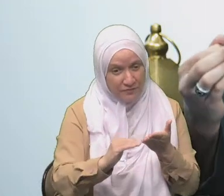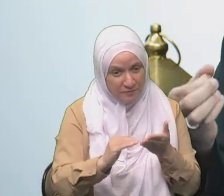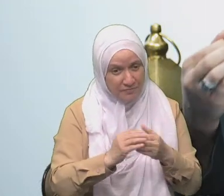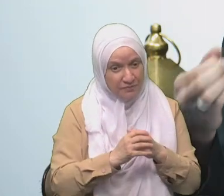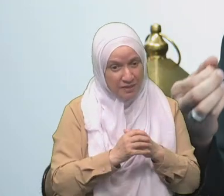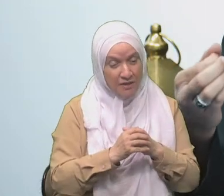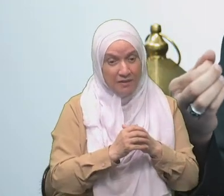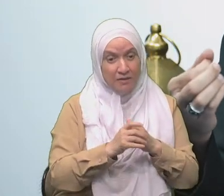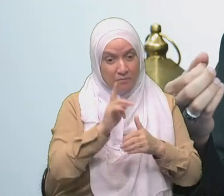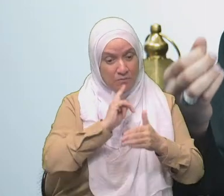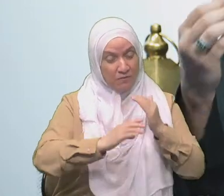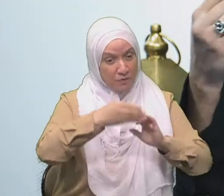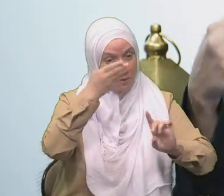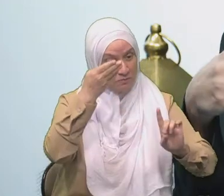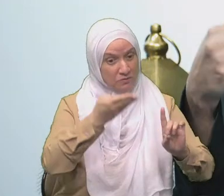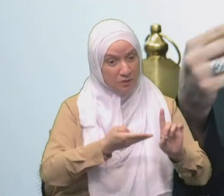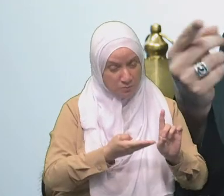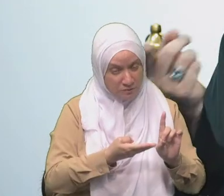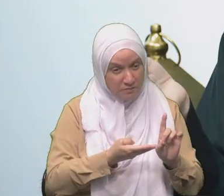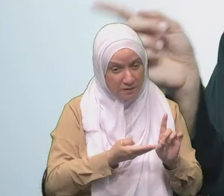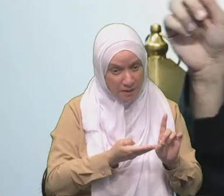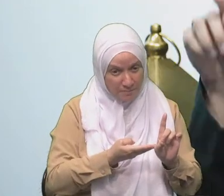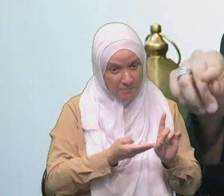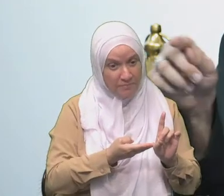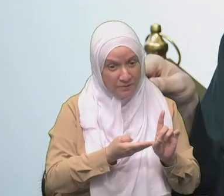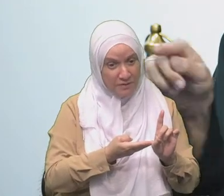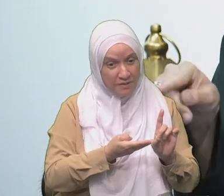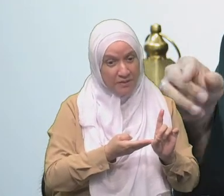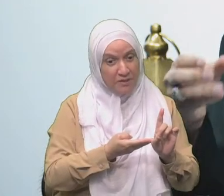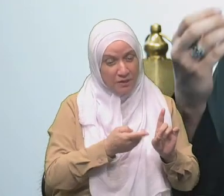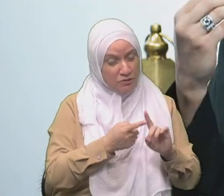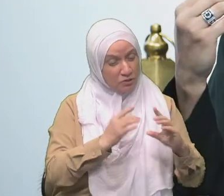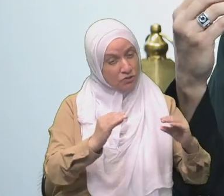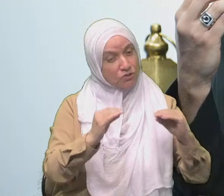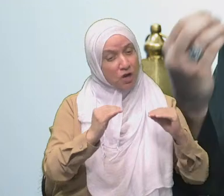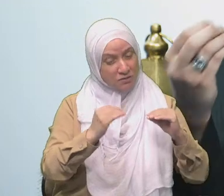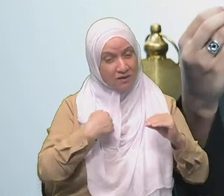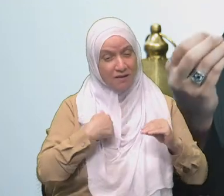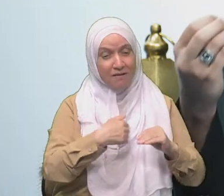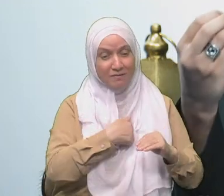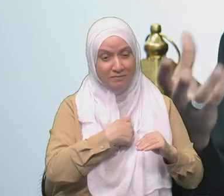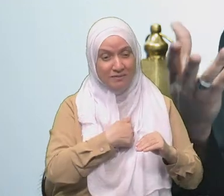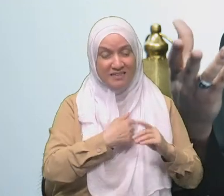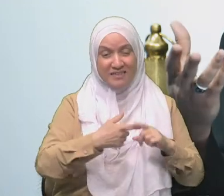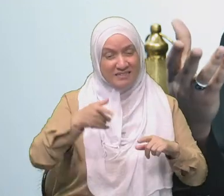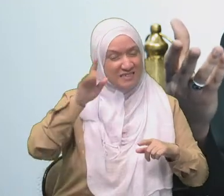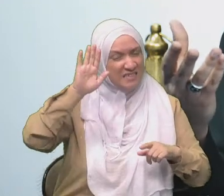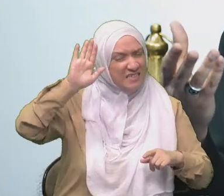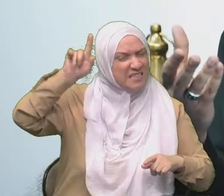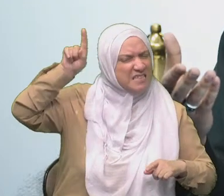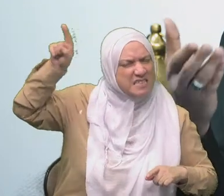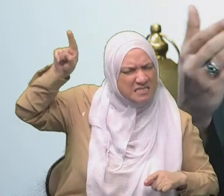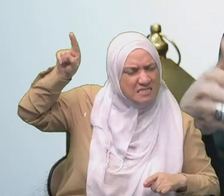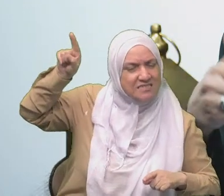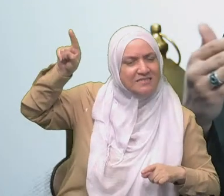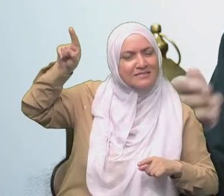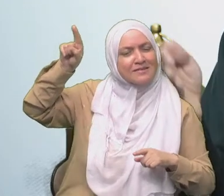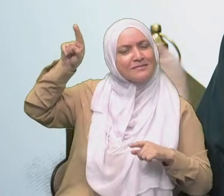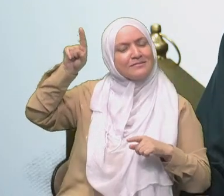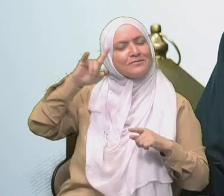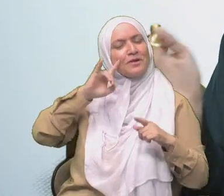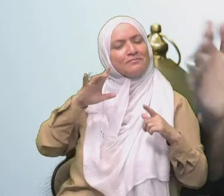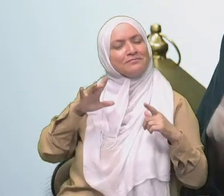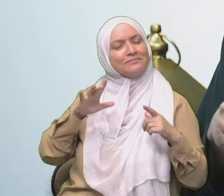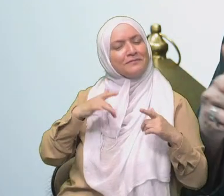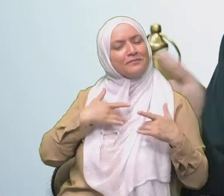Allah subhanahu wa ta'ala. Allah, وَقَالَ رَبُّكُمْ وَدْعُونِي أَسْتَجِبْ لَكُمْ. Even, subhanAllah, Adam alayhi salam, فَتَلَقَّى آدَمُ